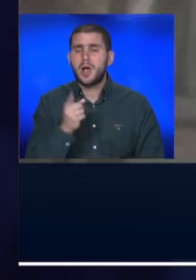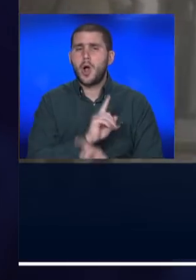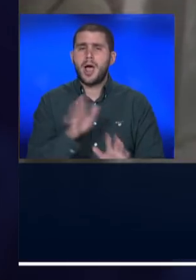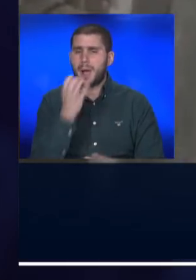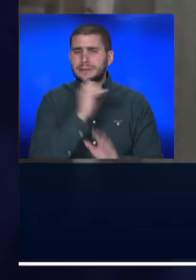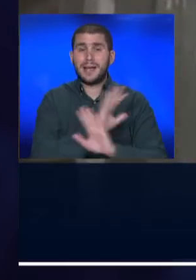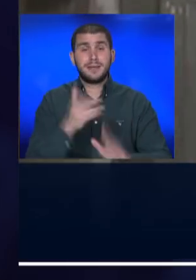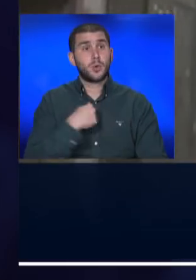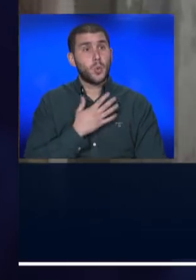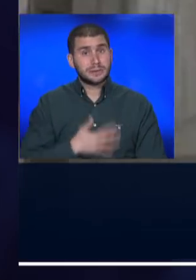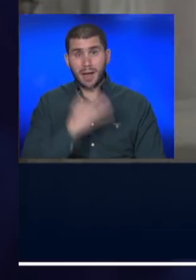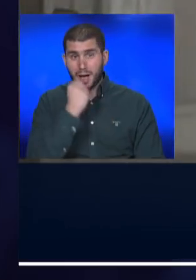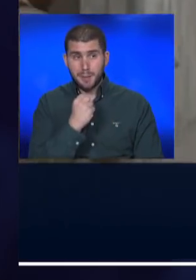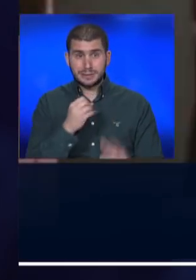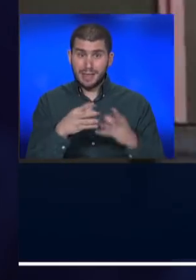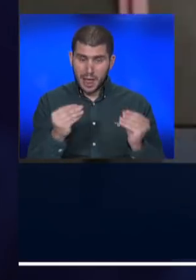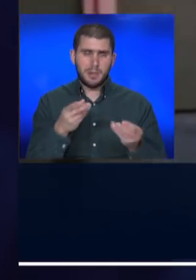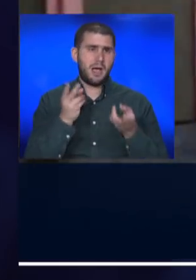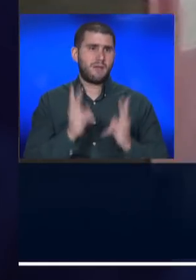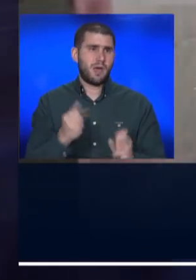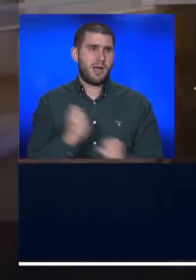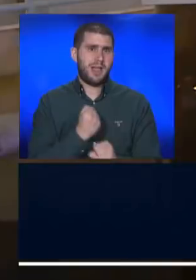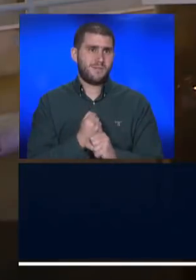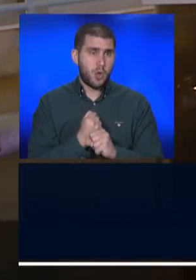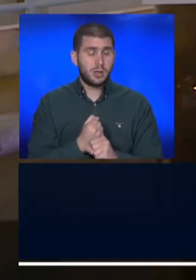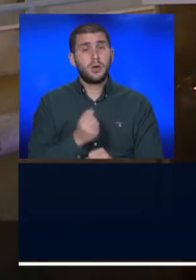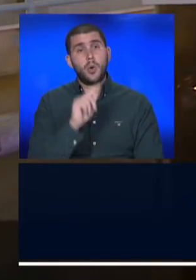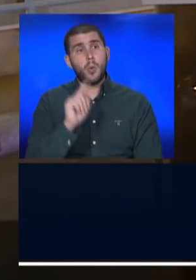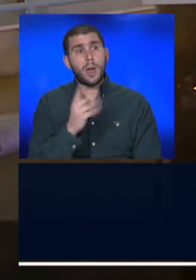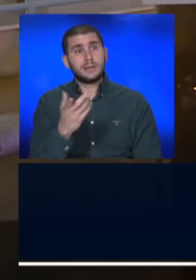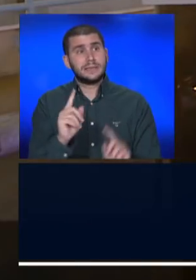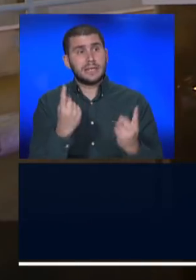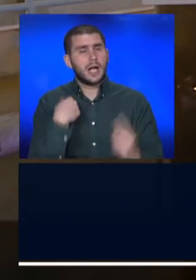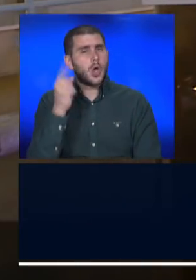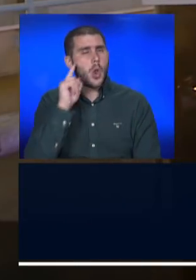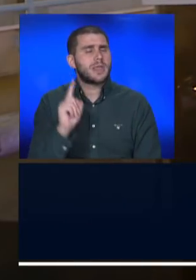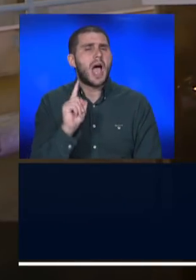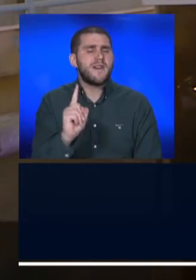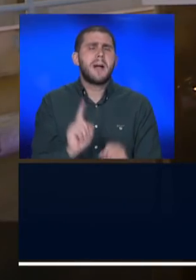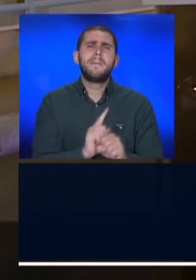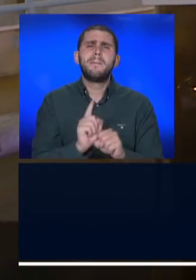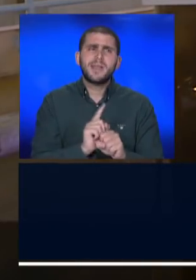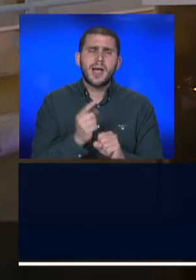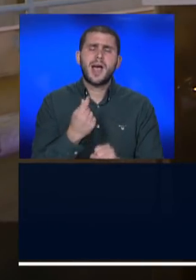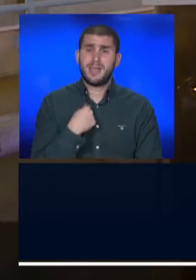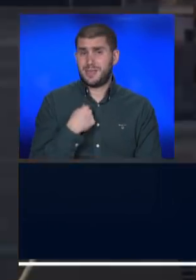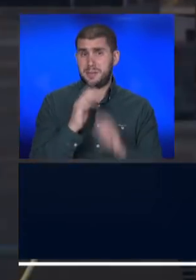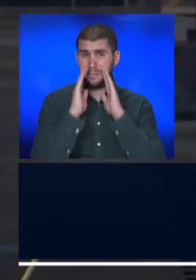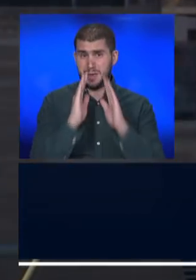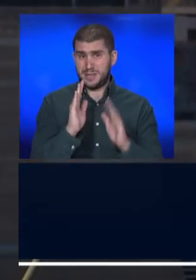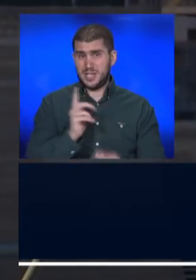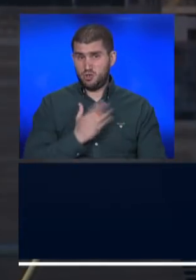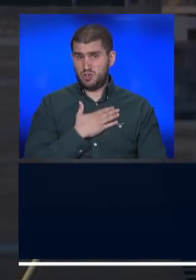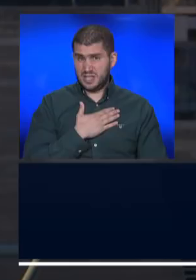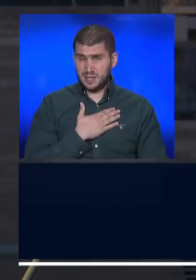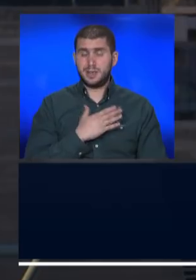תיעלם, אז היינו פועלים לכך. ויכול להיות שזה יגיע לשם, אני לא יודע. Okay. אבל אנחנו כרגע, אני מאמין באופן אישי, שאם מסתכלים ארוך